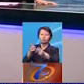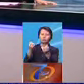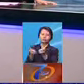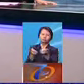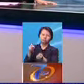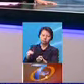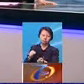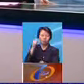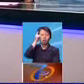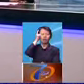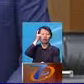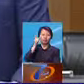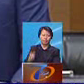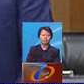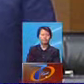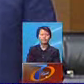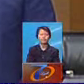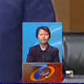raya.